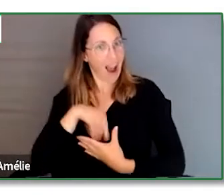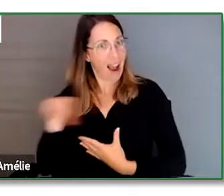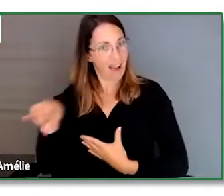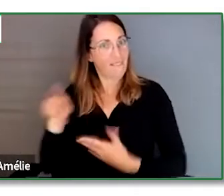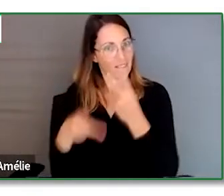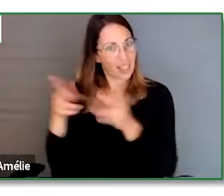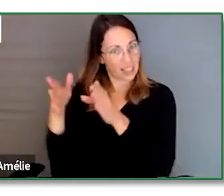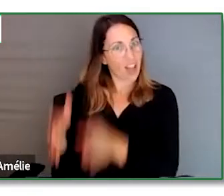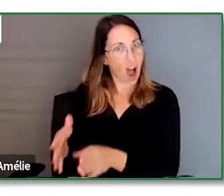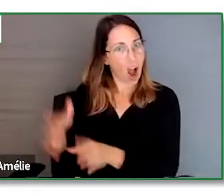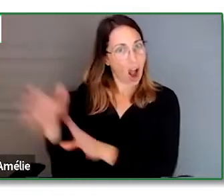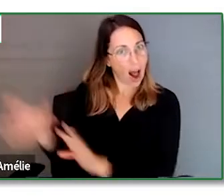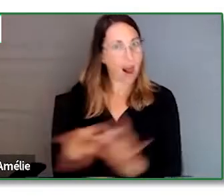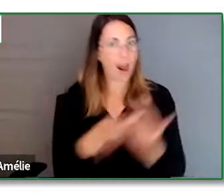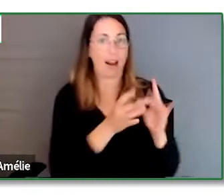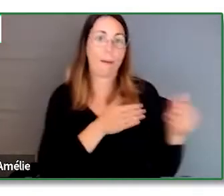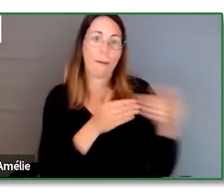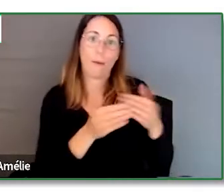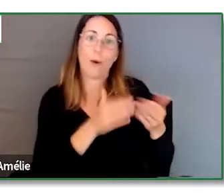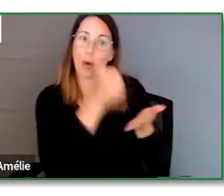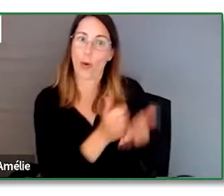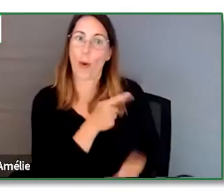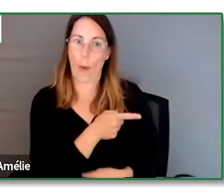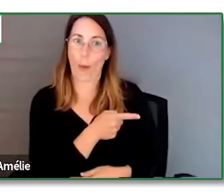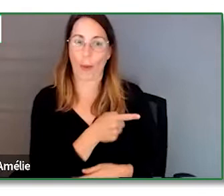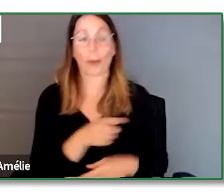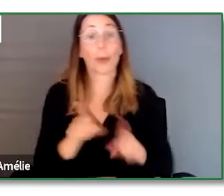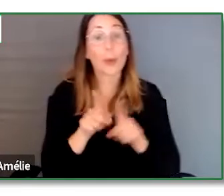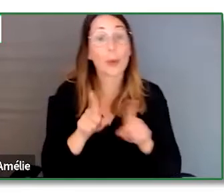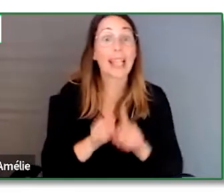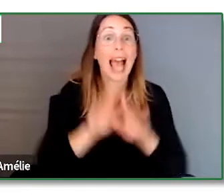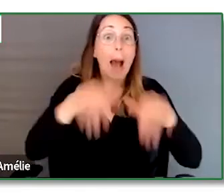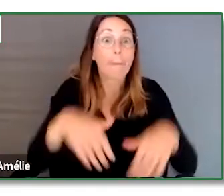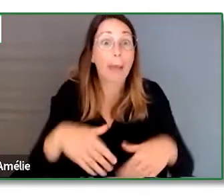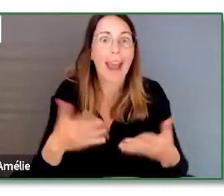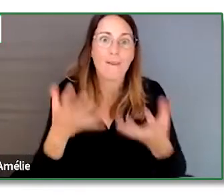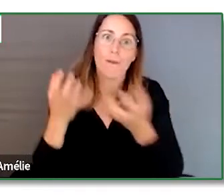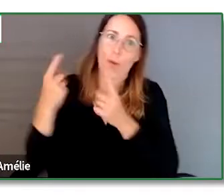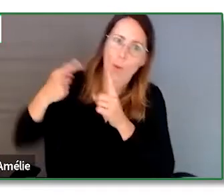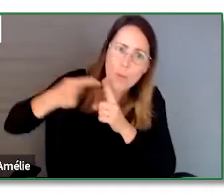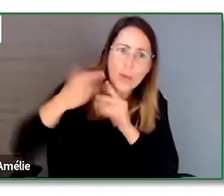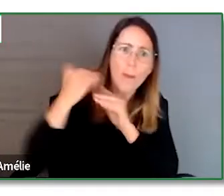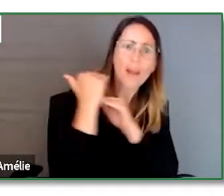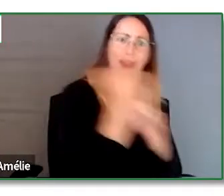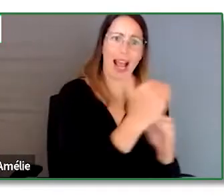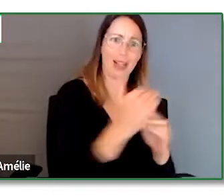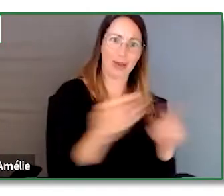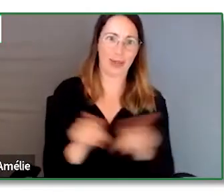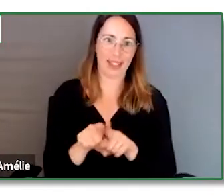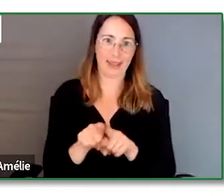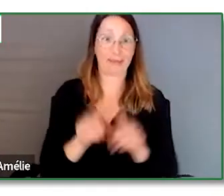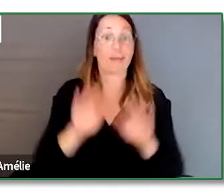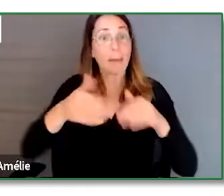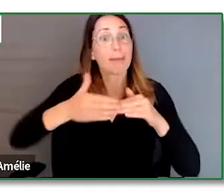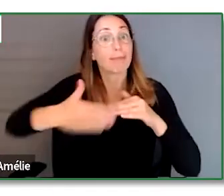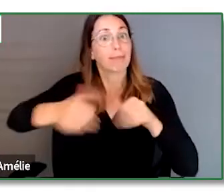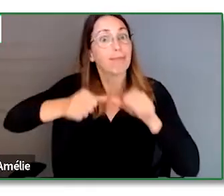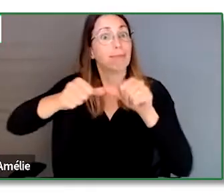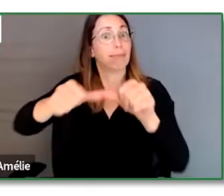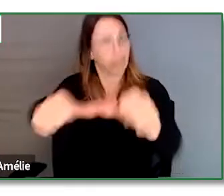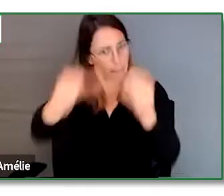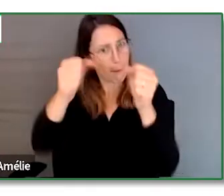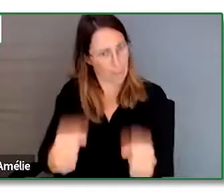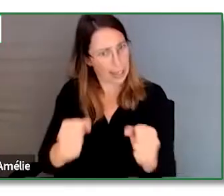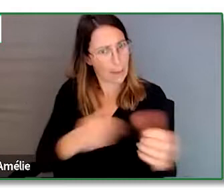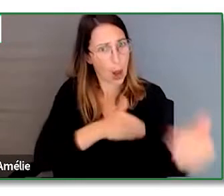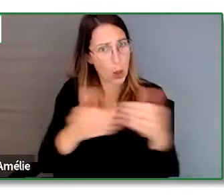lieu et ultimement de vouloir le protéger. C'est ce qui assure la pérennité de nos lieux. Quand les visiteurs viennent